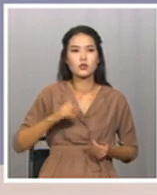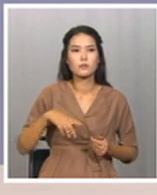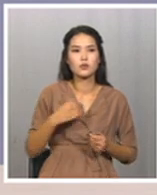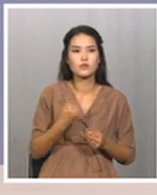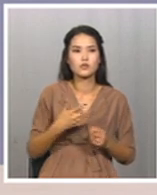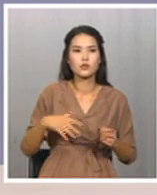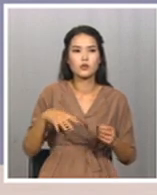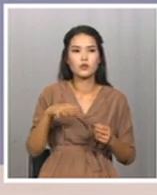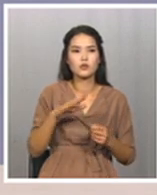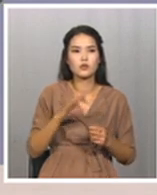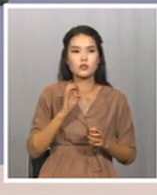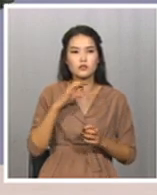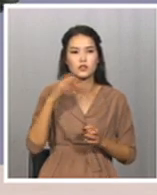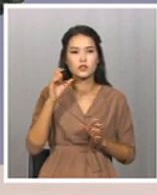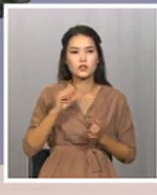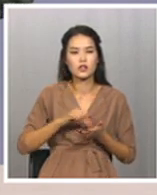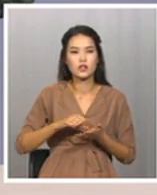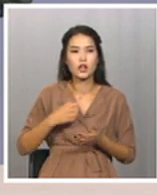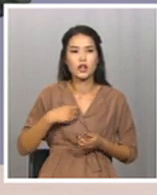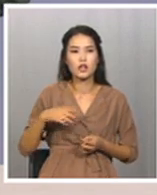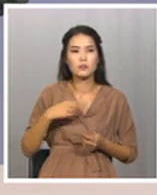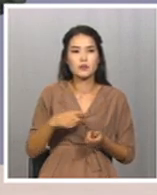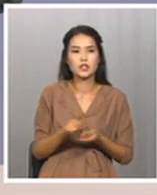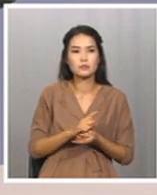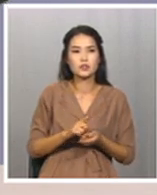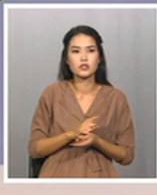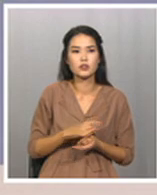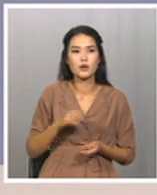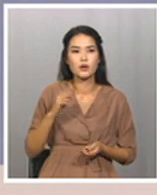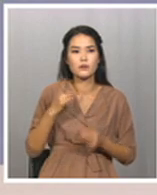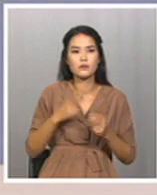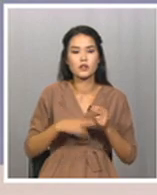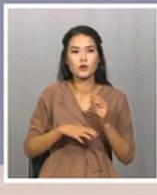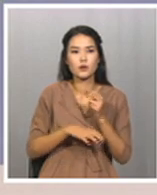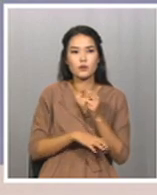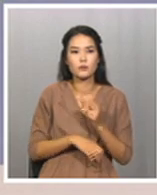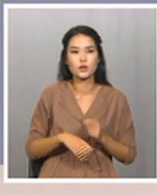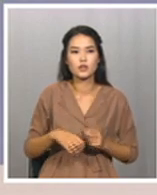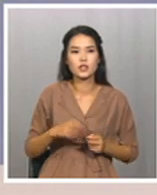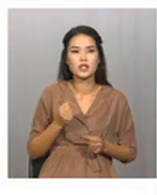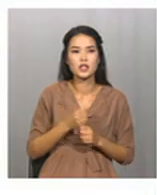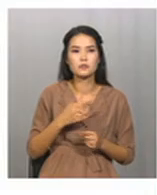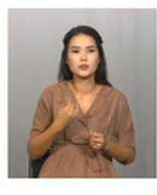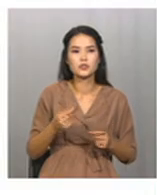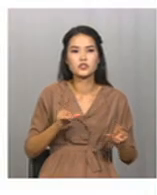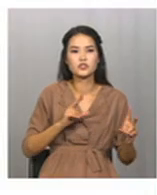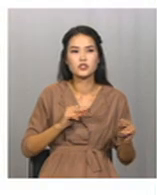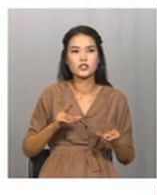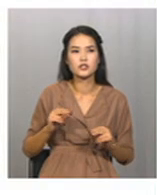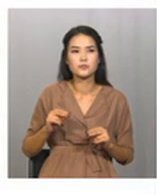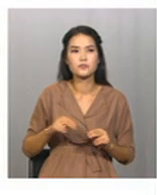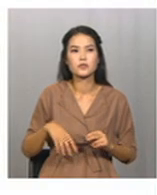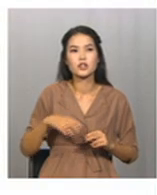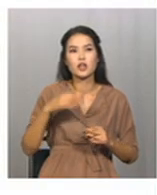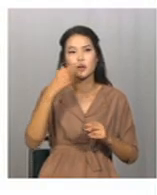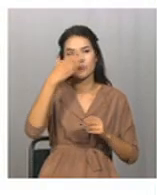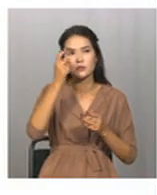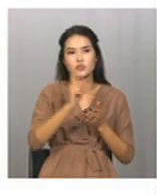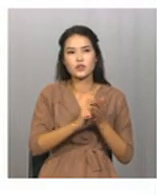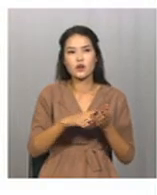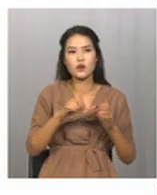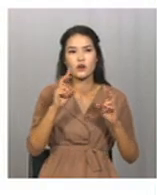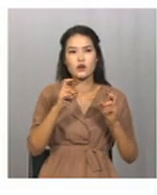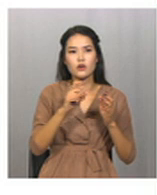страны. Я бы изменила финал романа, сделала бы его счастливым. Ребята, прочитайте